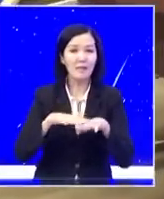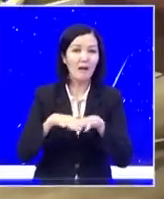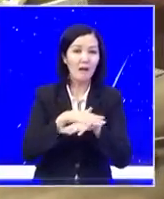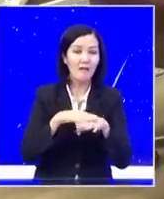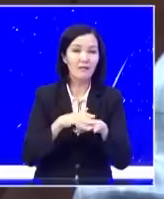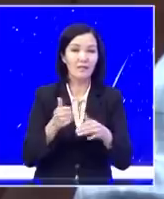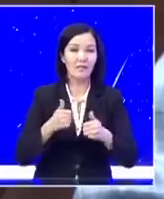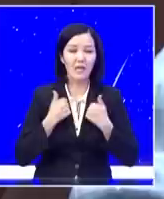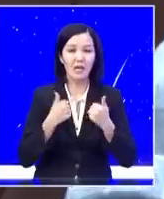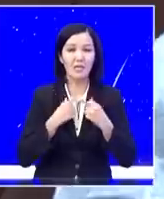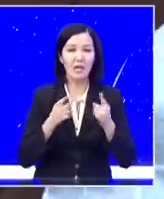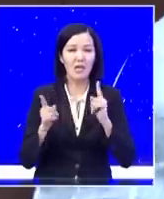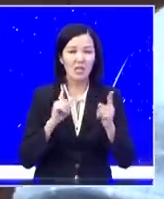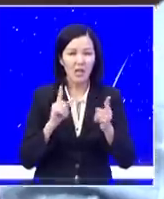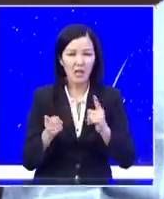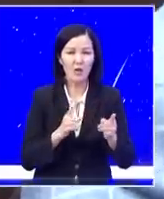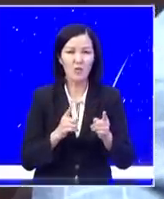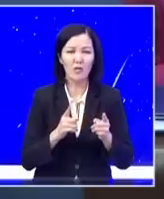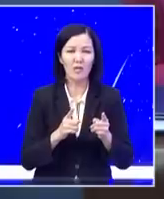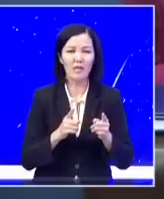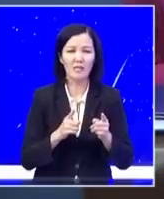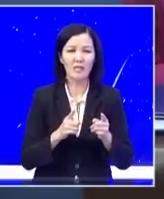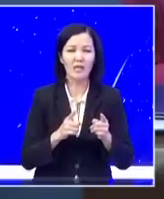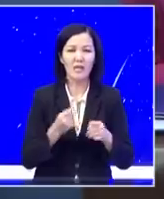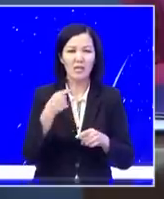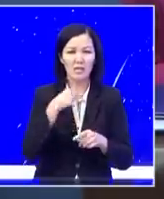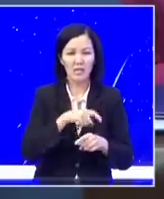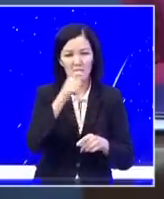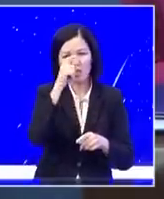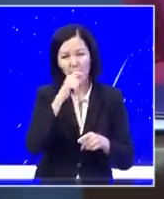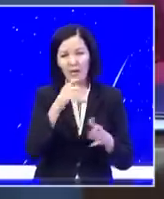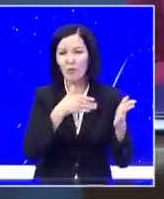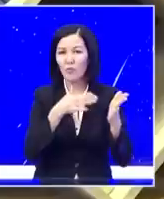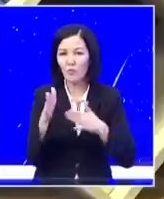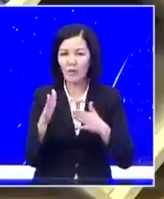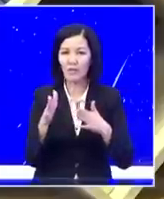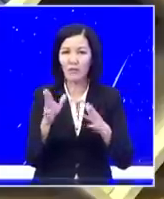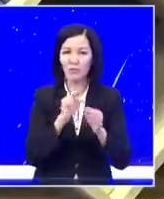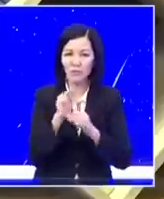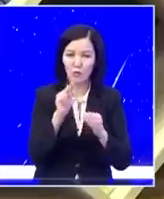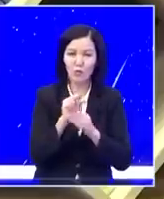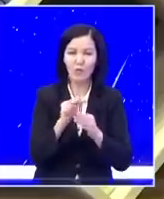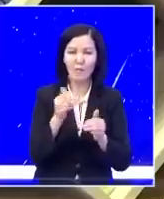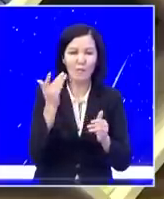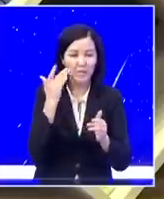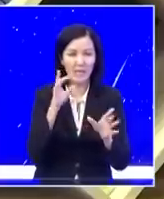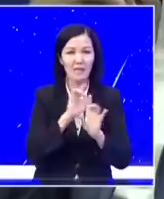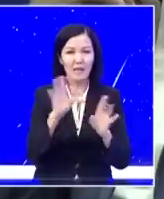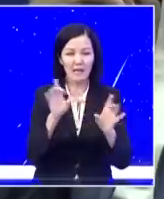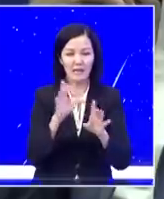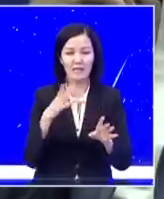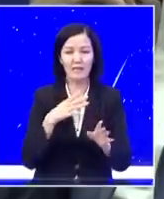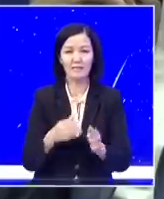өтті. Жалқаулық, енжарлықсында ұлт төсірмес қасиеттен аулақ болуға үндеді. Мұны өзі де, ісімен де, сөзімен